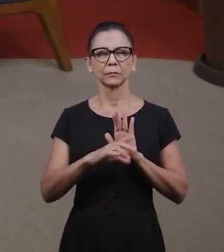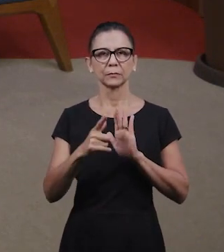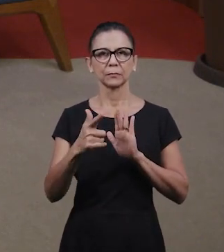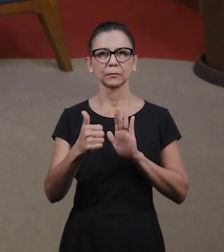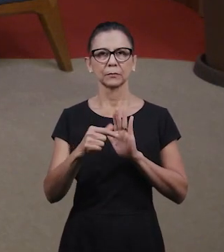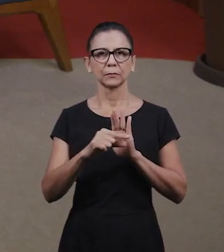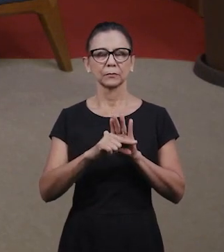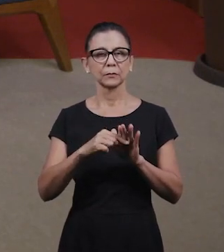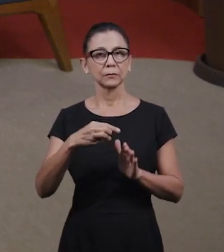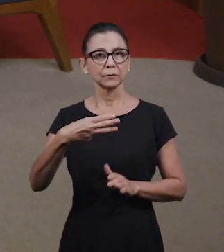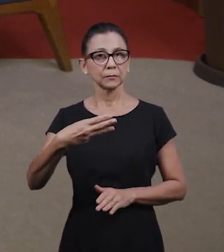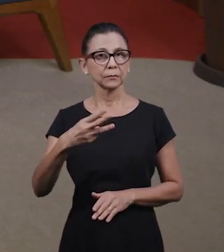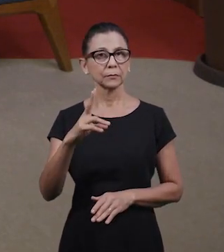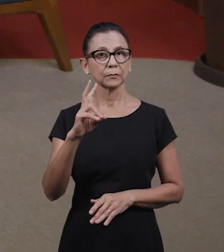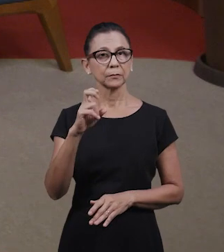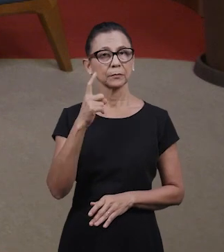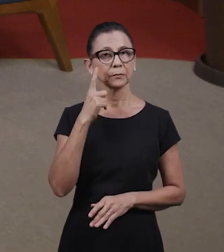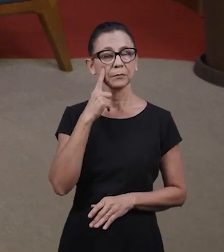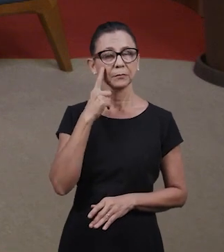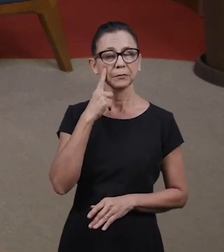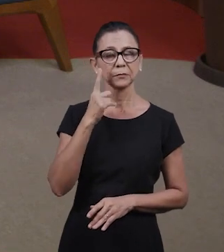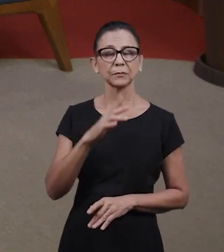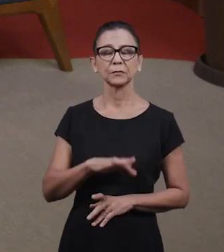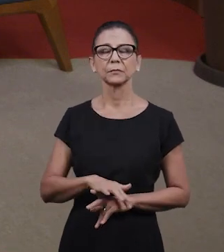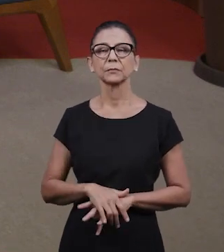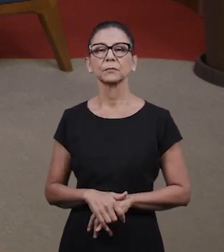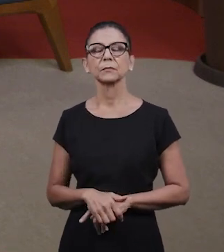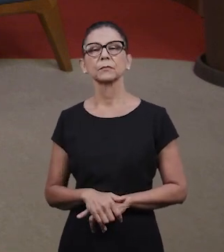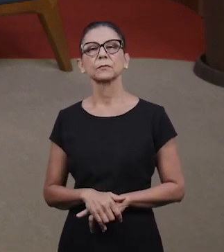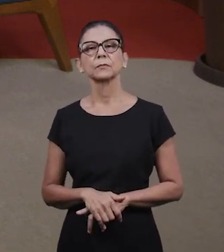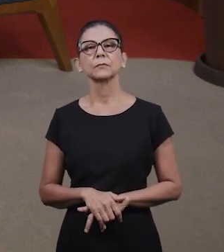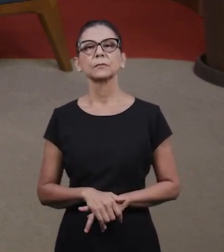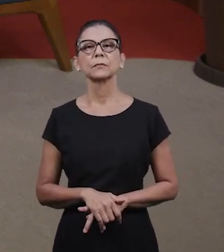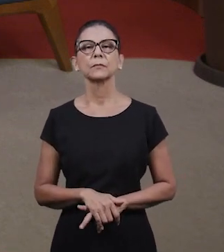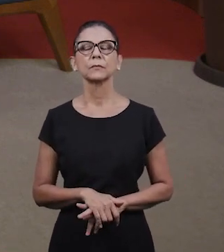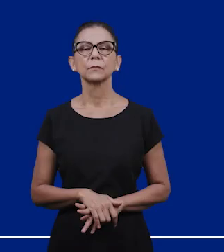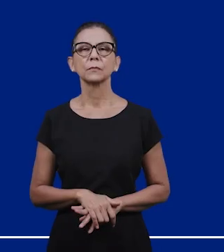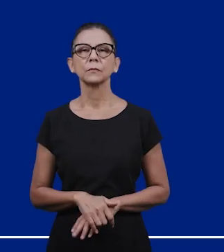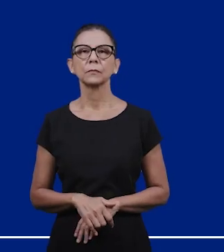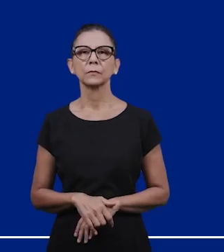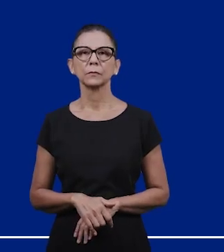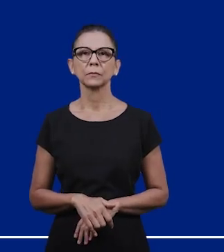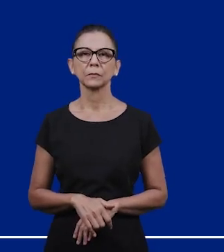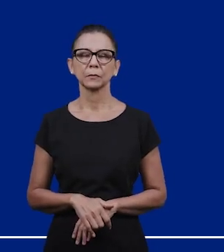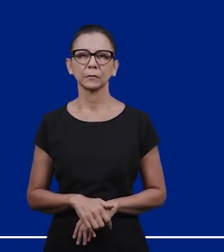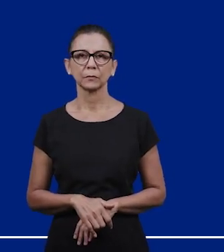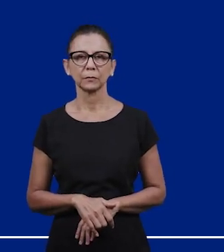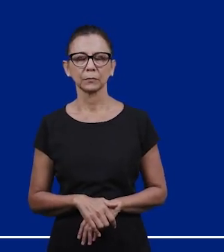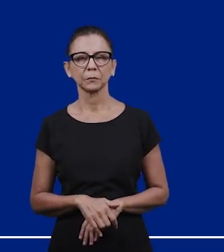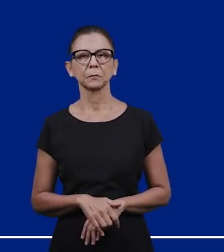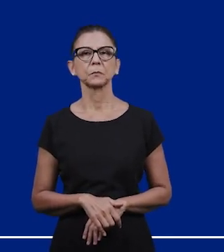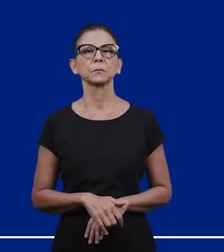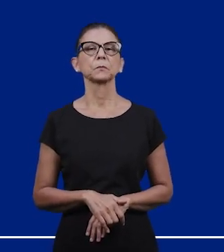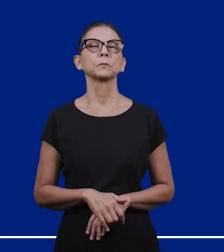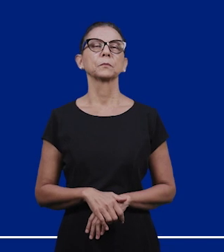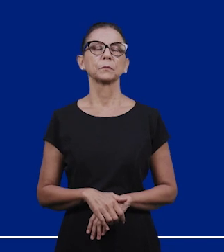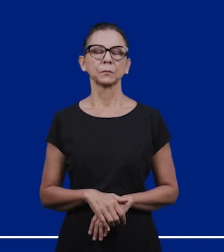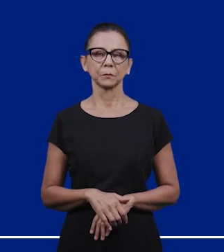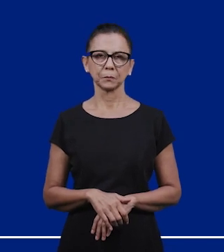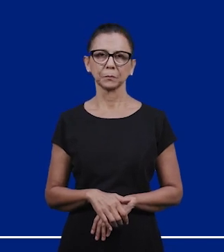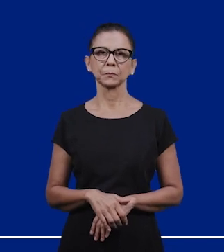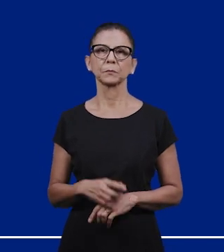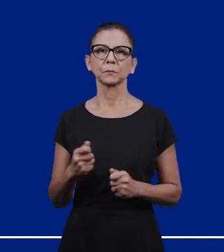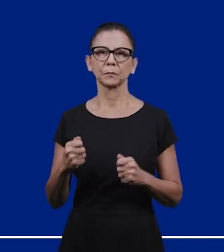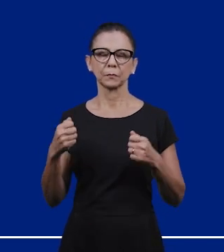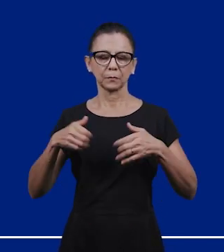Luc 12, 35, afin qu'on puisse faire un abordage avec le pasteur ici, qui nous dit que vos